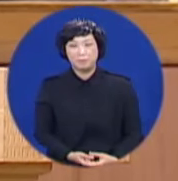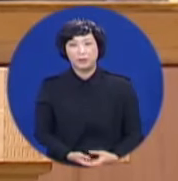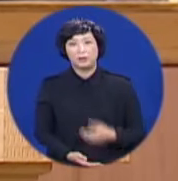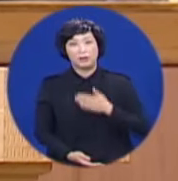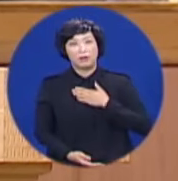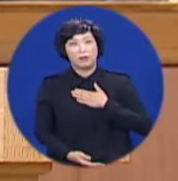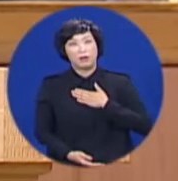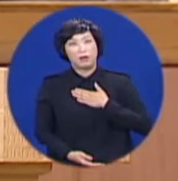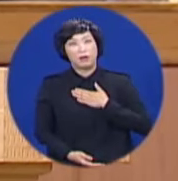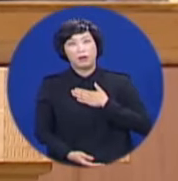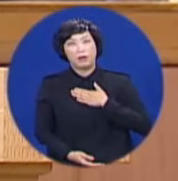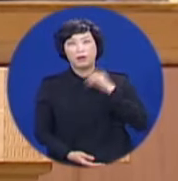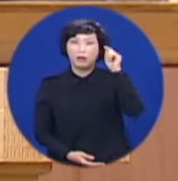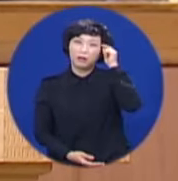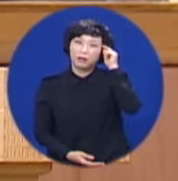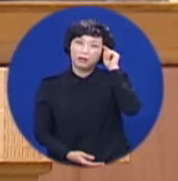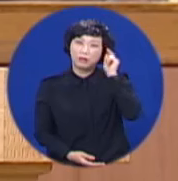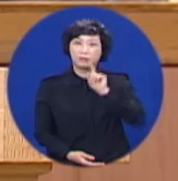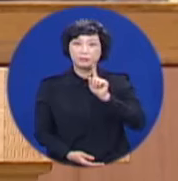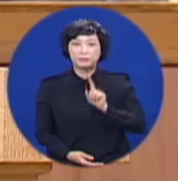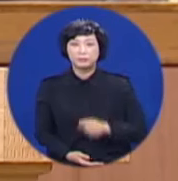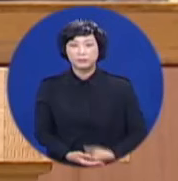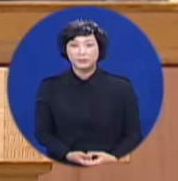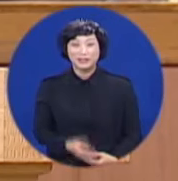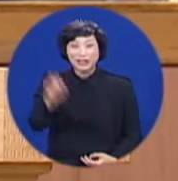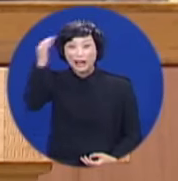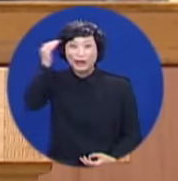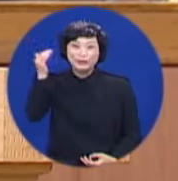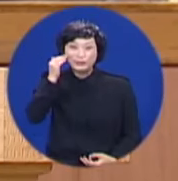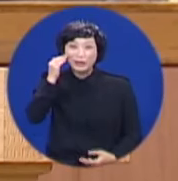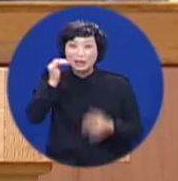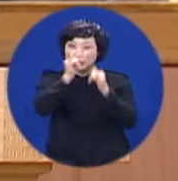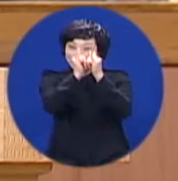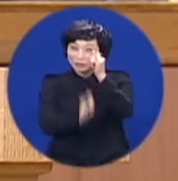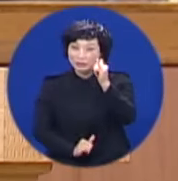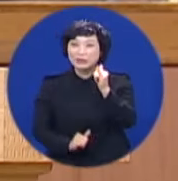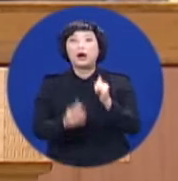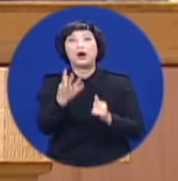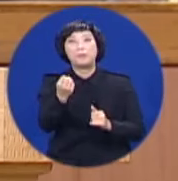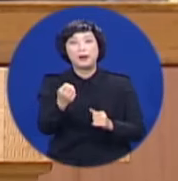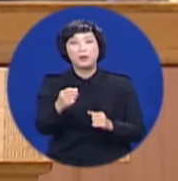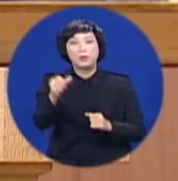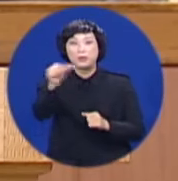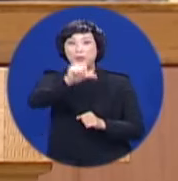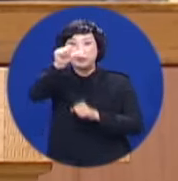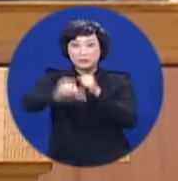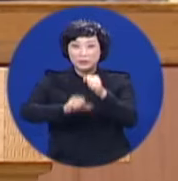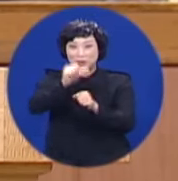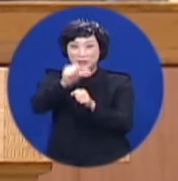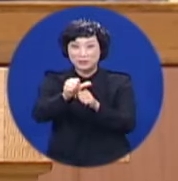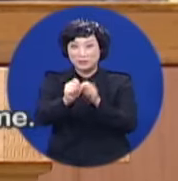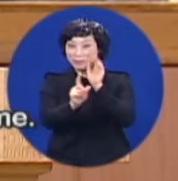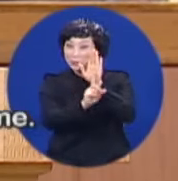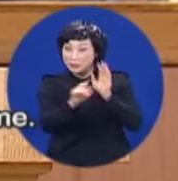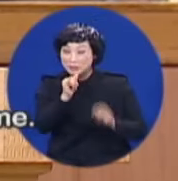저는 생각해봐요. 우리 대한민국 역사가 5천년 역사라는데